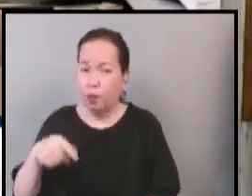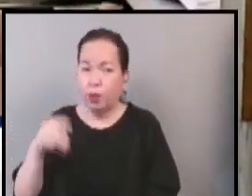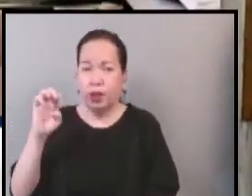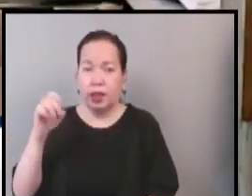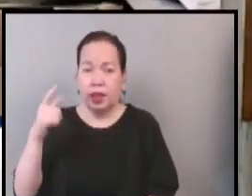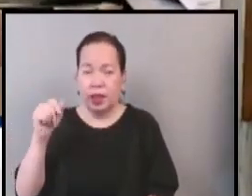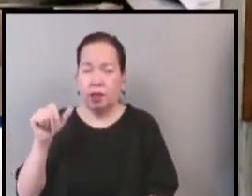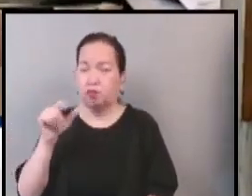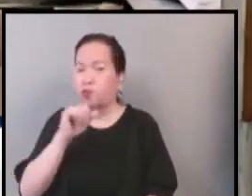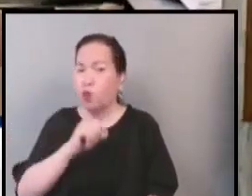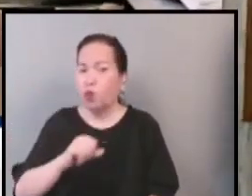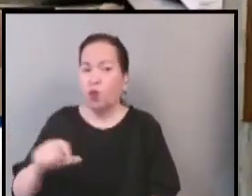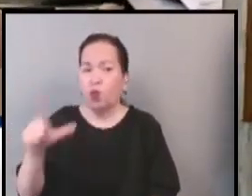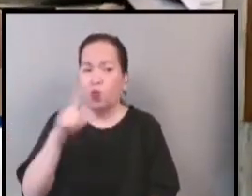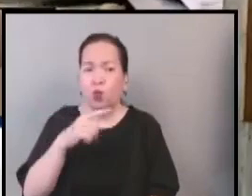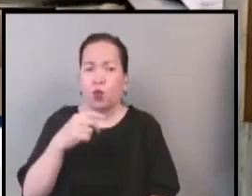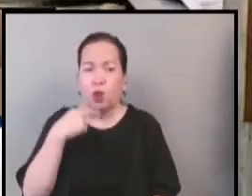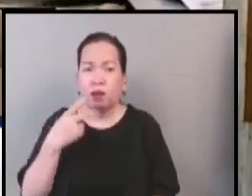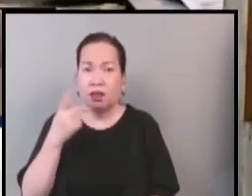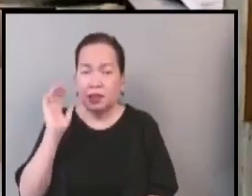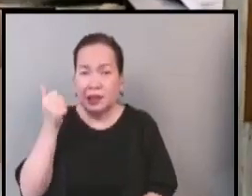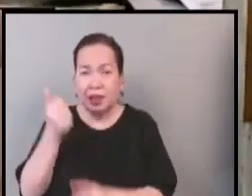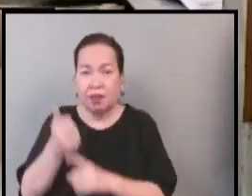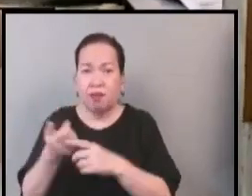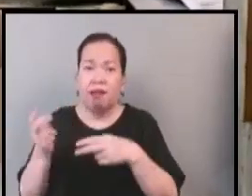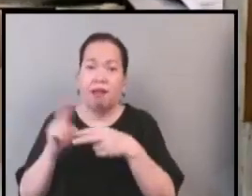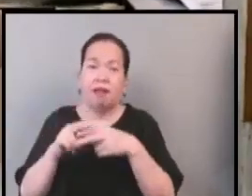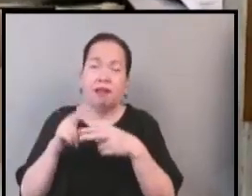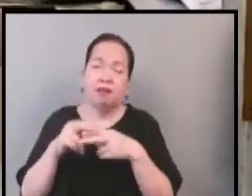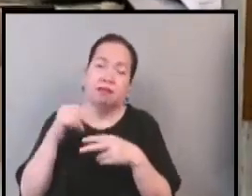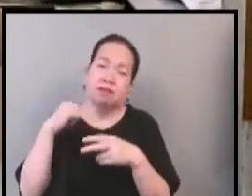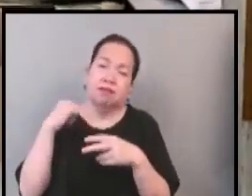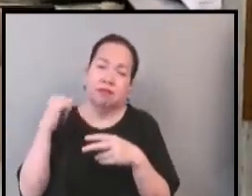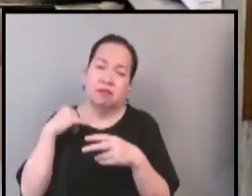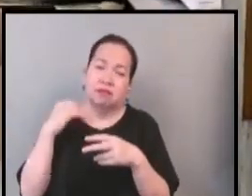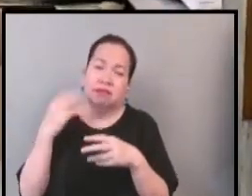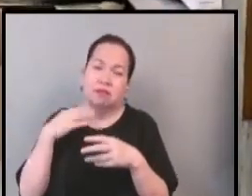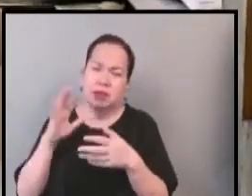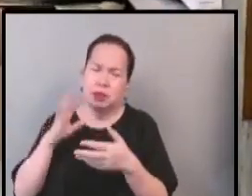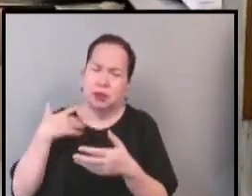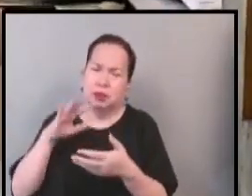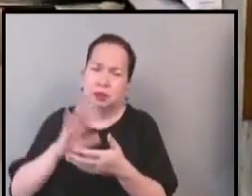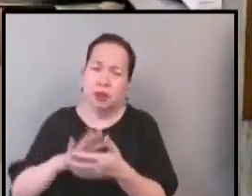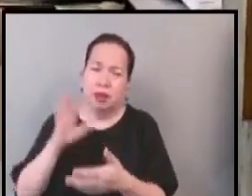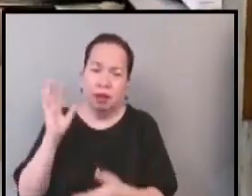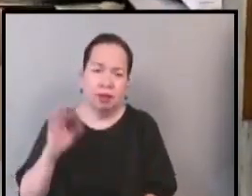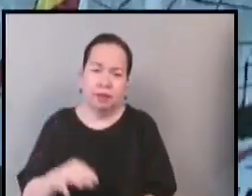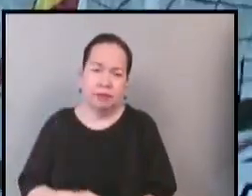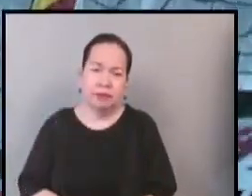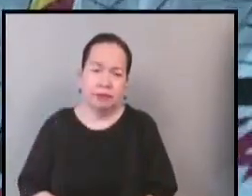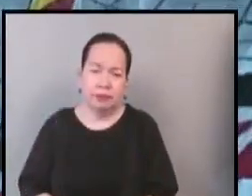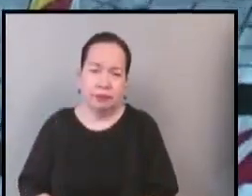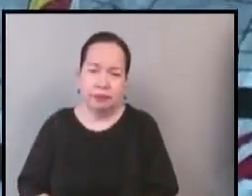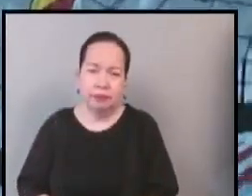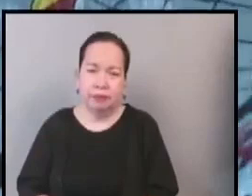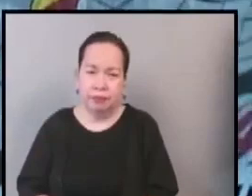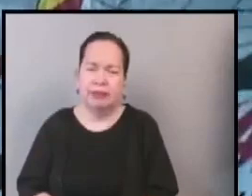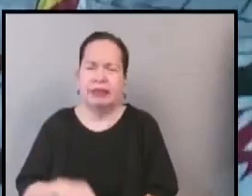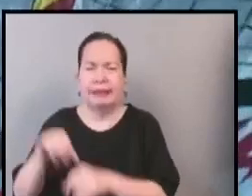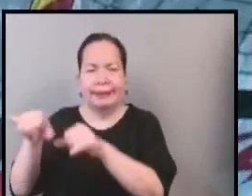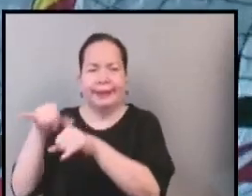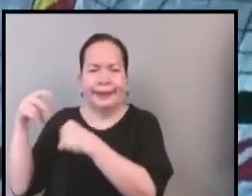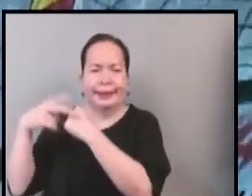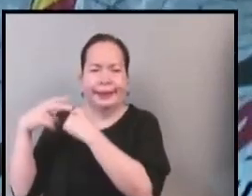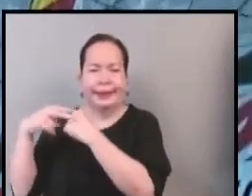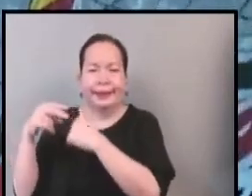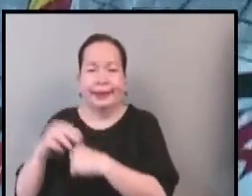na itinaas nitong mga nagdaang araw ng sa napakataas na presyo ay nasa bodega na. Apelan ng